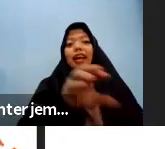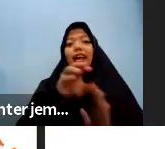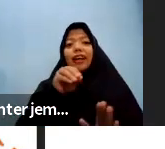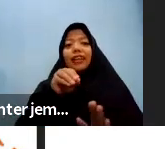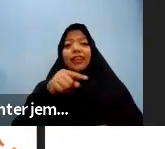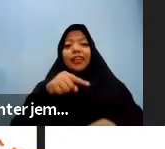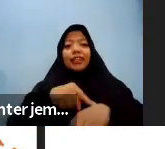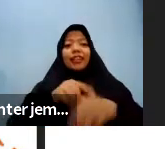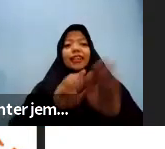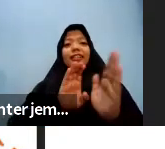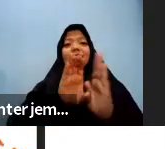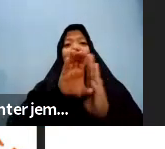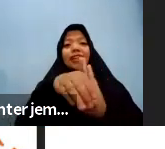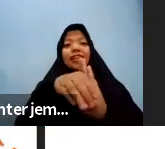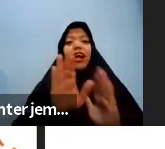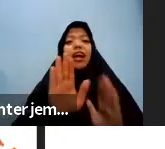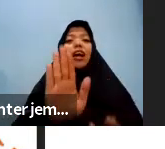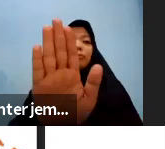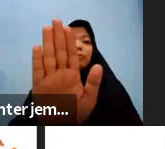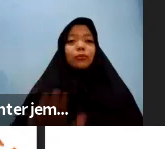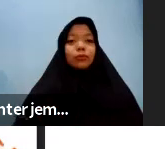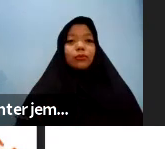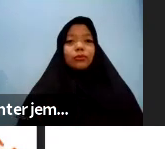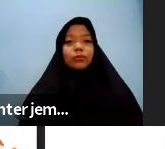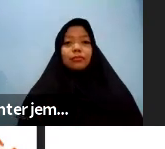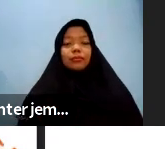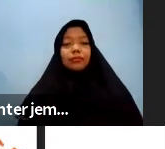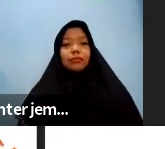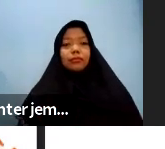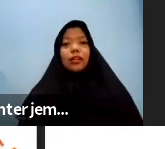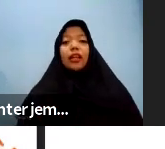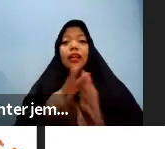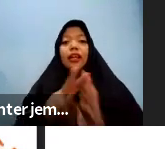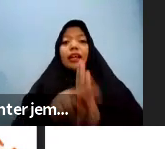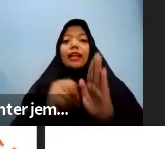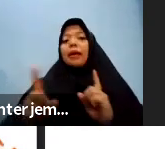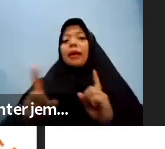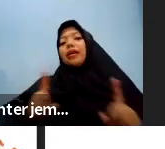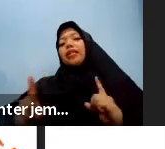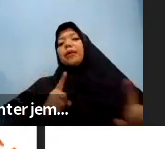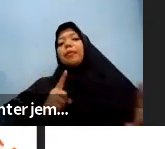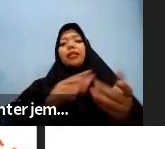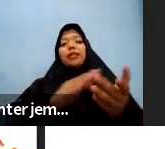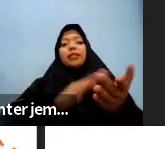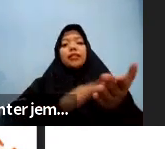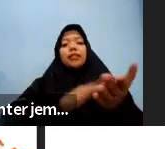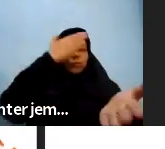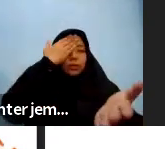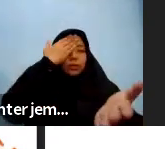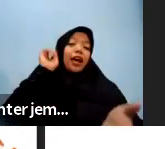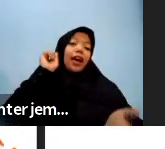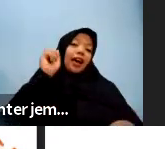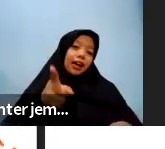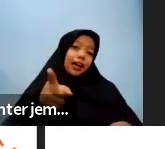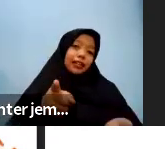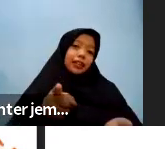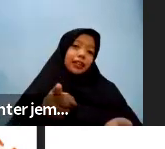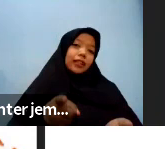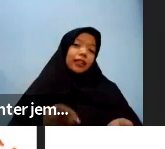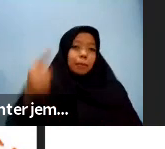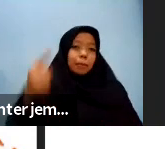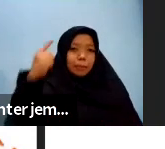berperilaku seperti apa nantikan masing-masing siswa itu akan berapresiasi tentang apa yang didengarkan ini